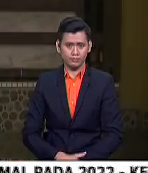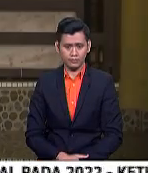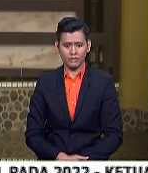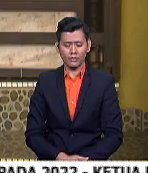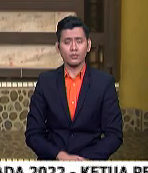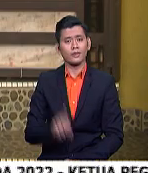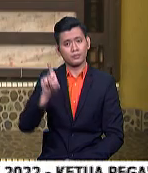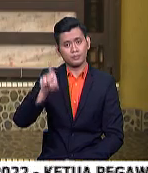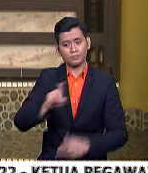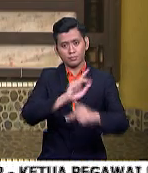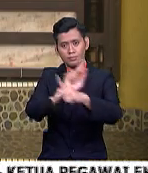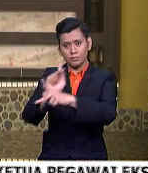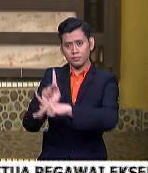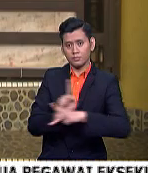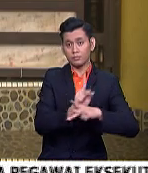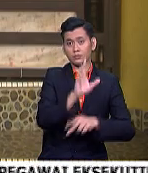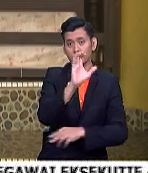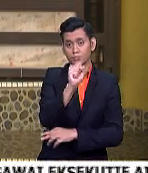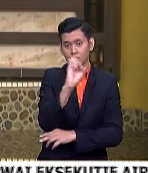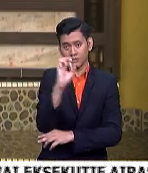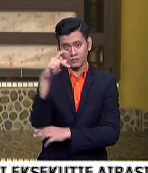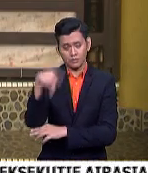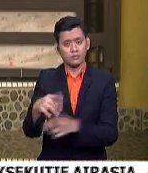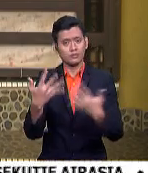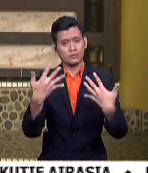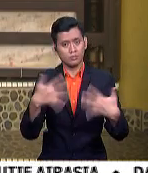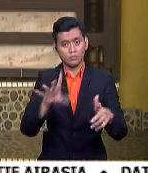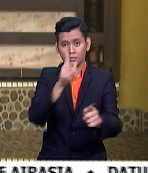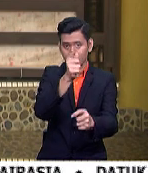Kena sama-sama kena jaga SOP yang ada, yang kerajaan dah bagi.